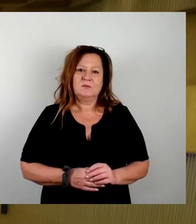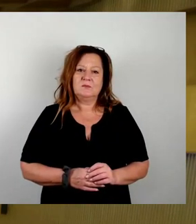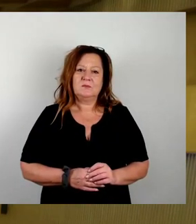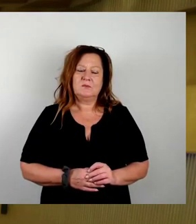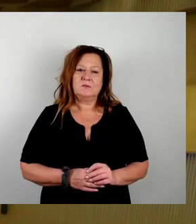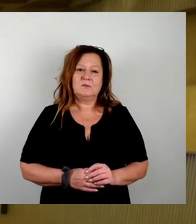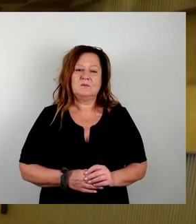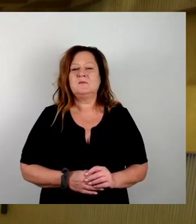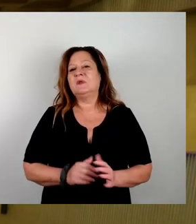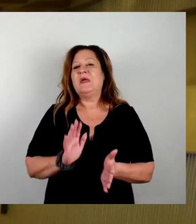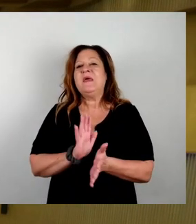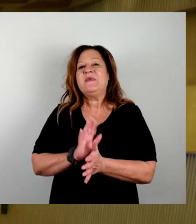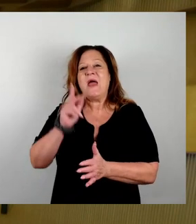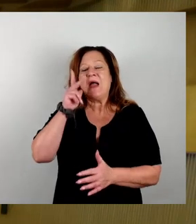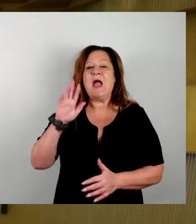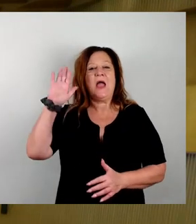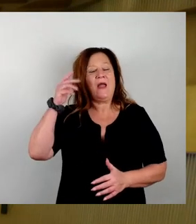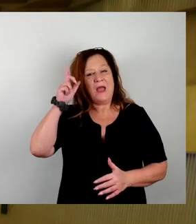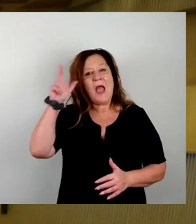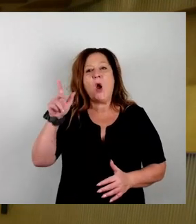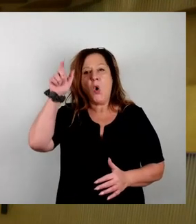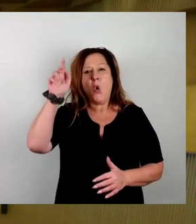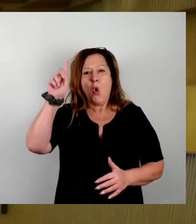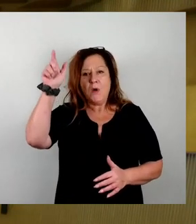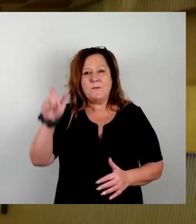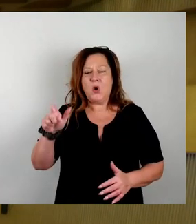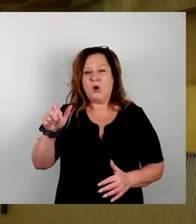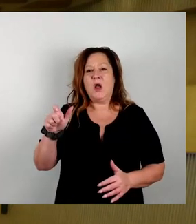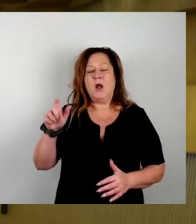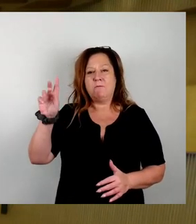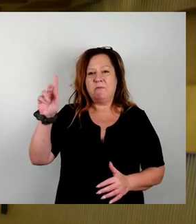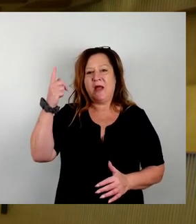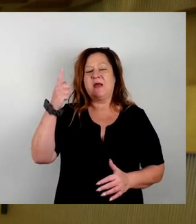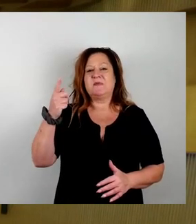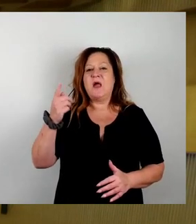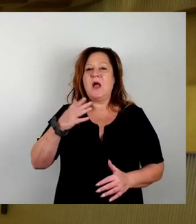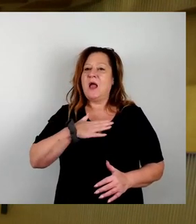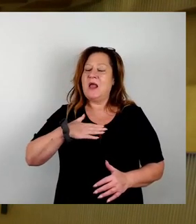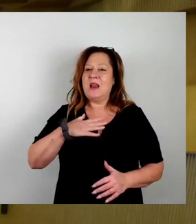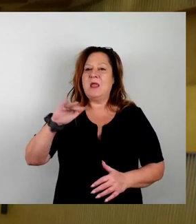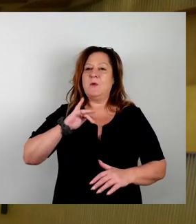Sehr geehrter Herr Oberbürgermeister, liebe Kolleginnen und Kollegen, liebe Gäste.